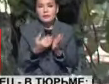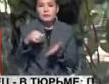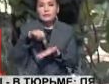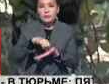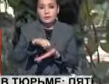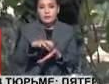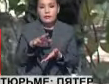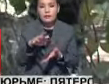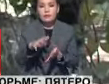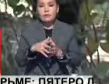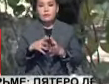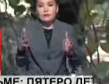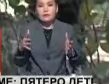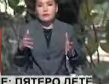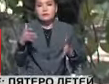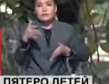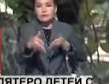Вышло